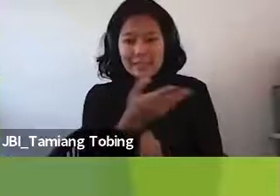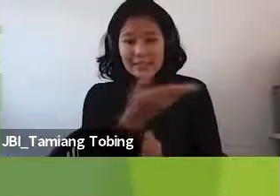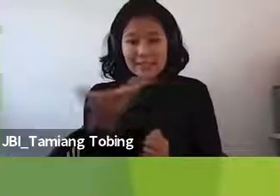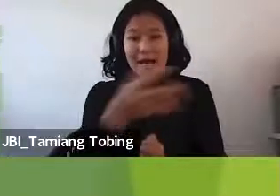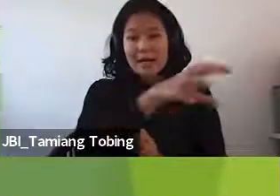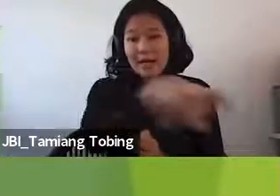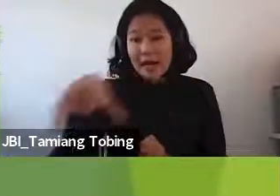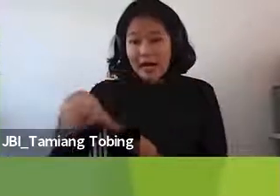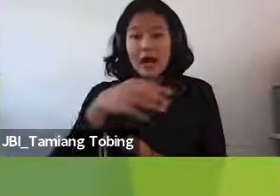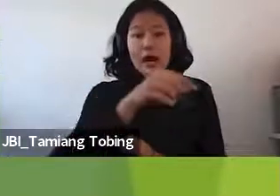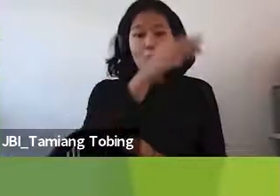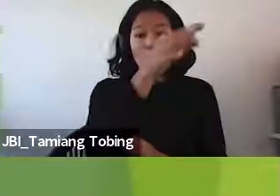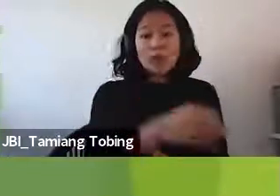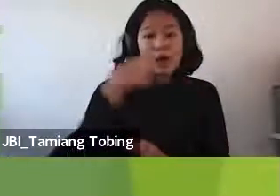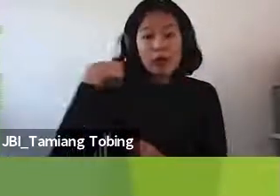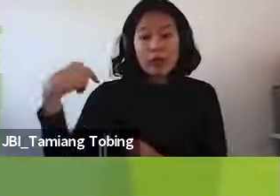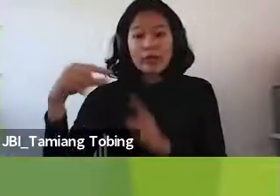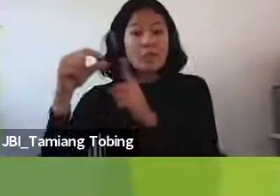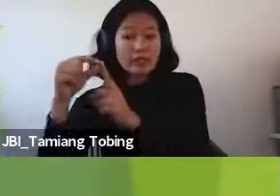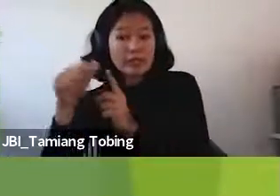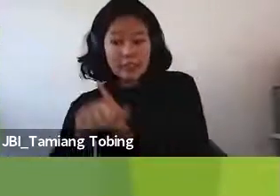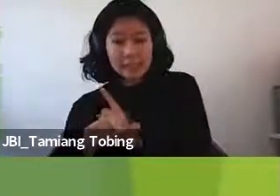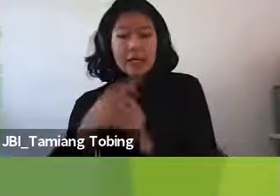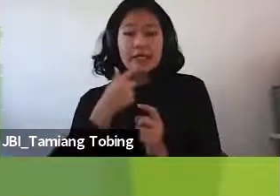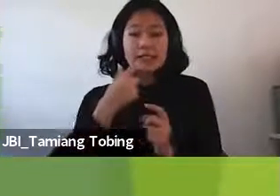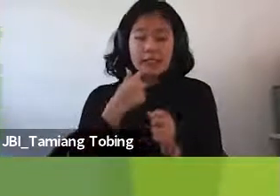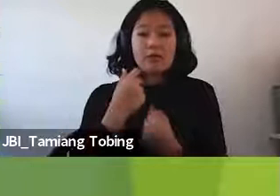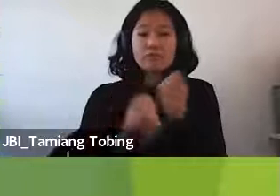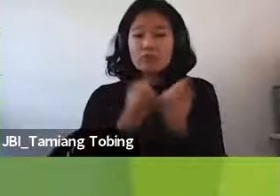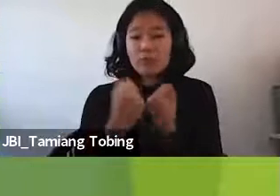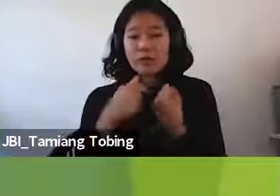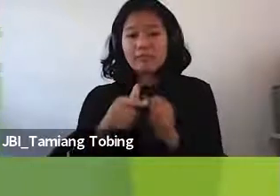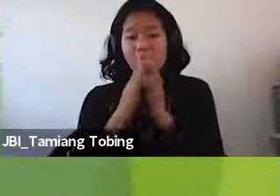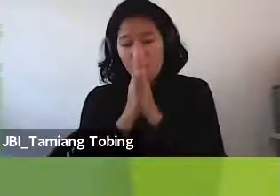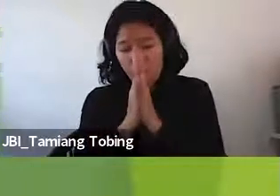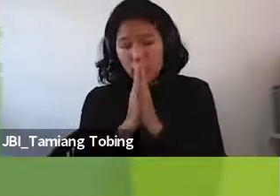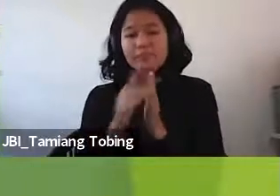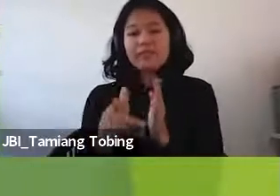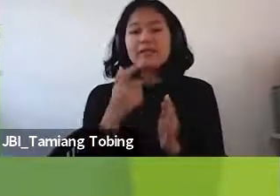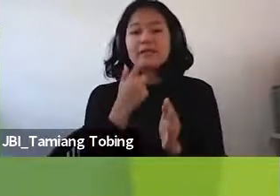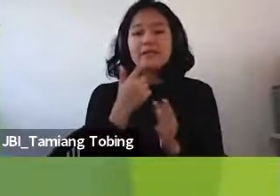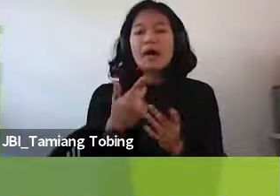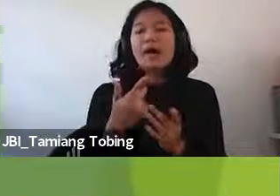di kabupaten kota maupun di provinsi yang terkait dengan percepatan berusaha, kami mohonkan secara normatif segera